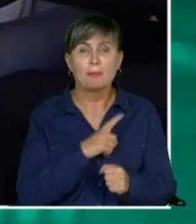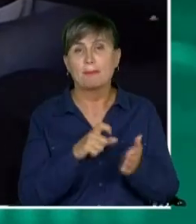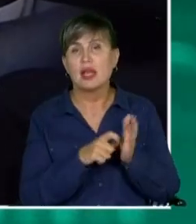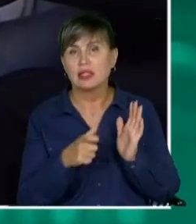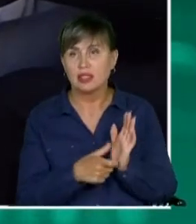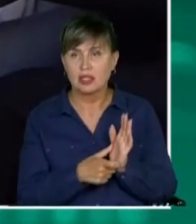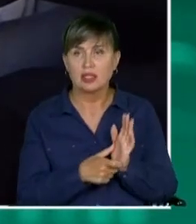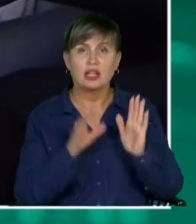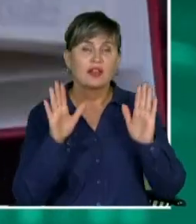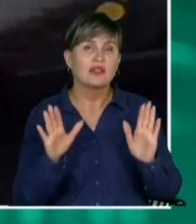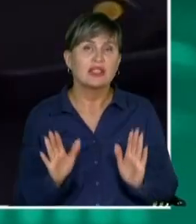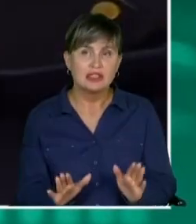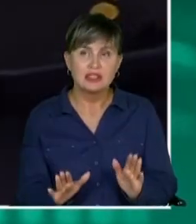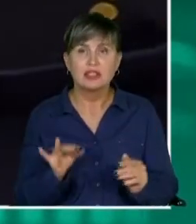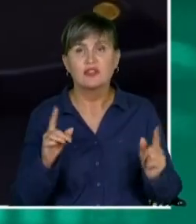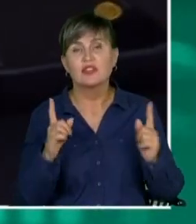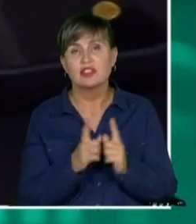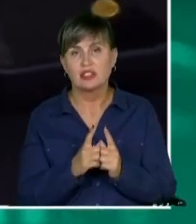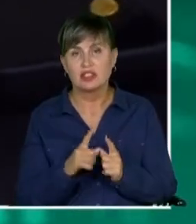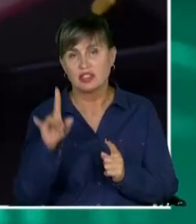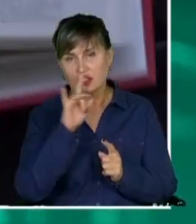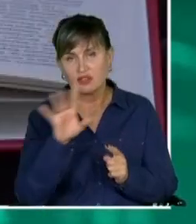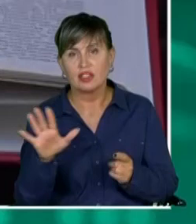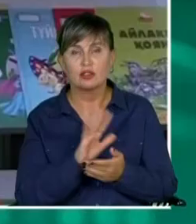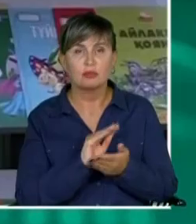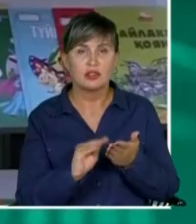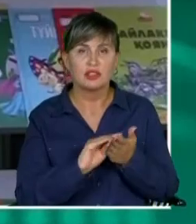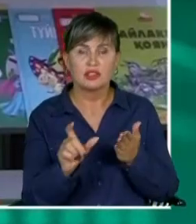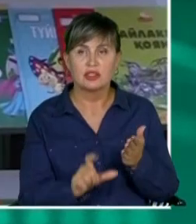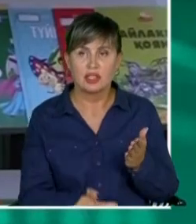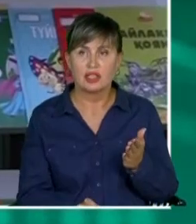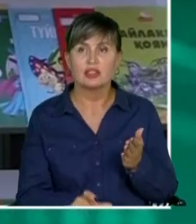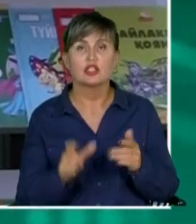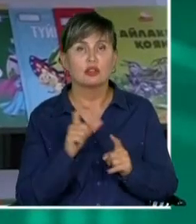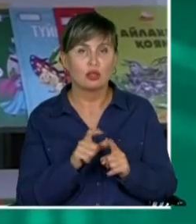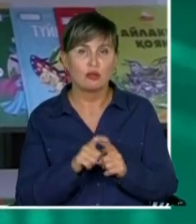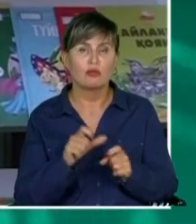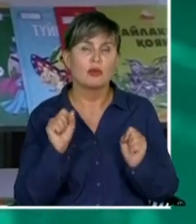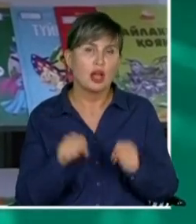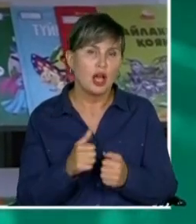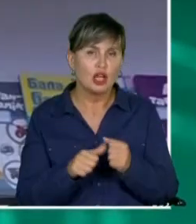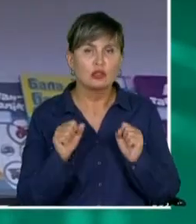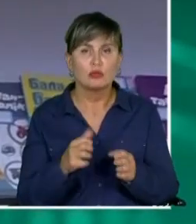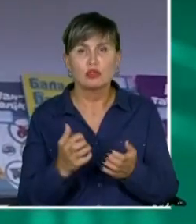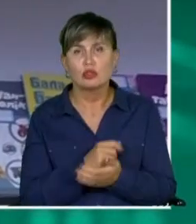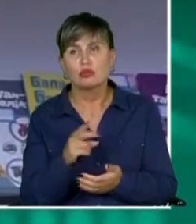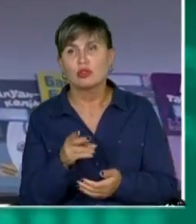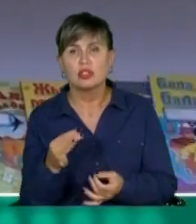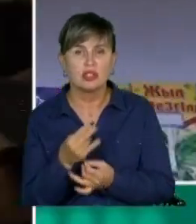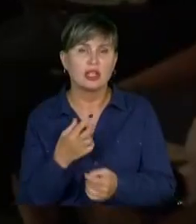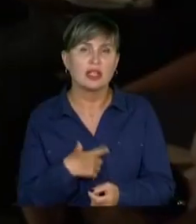мастер-классы, выставки и встречи с известными писателями. Словом, каждый сможет найти что-то интересное для